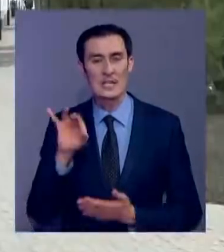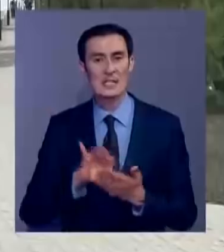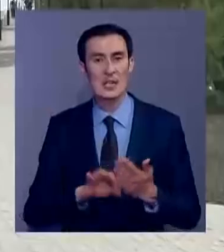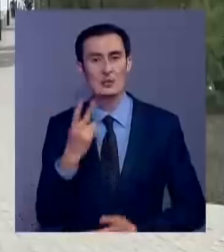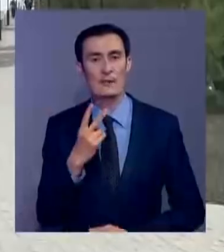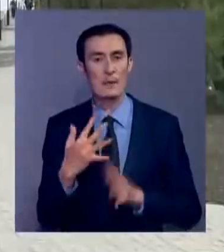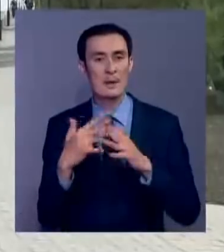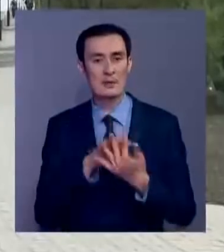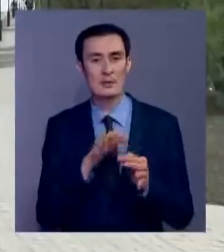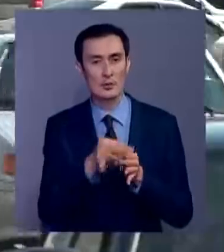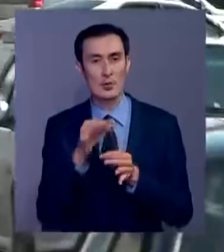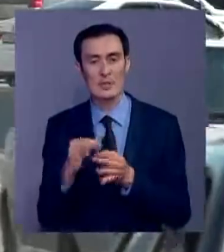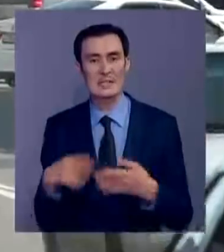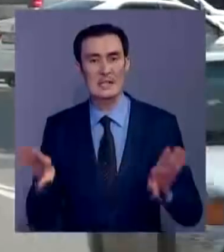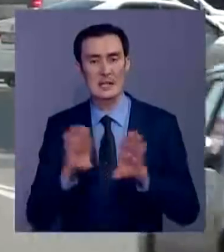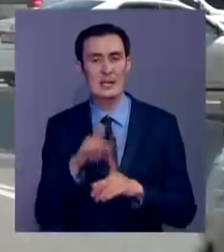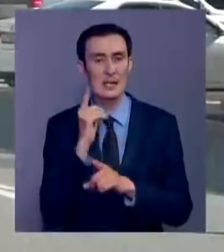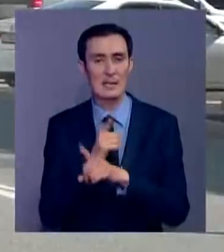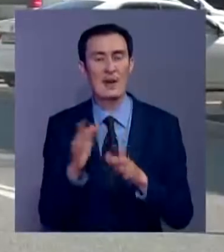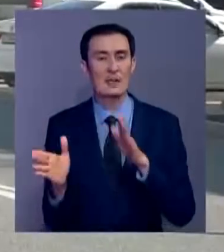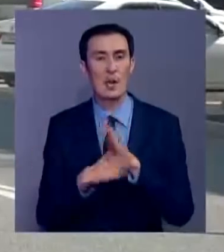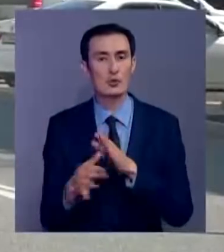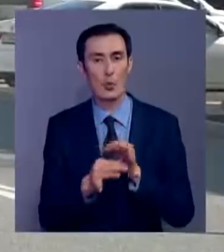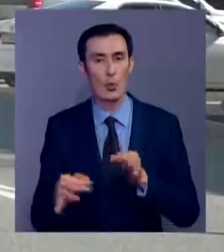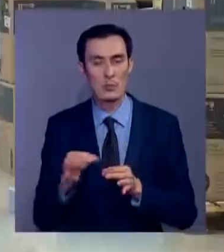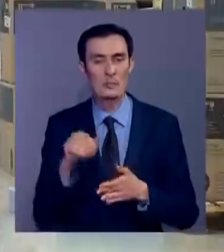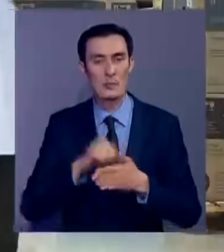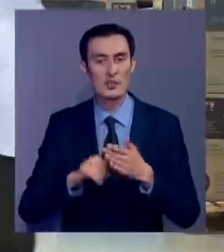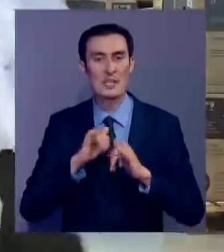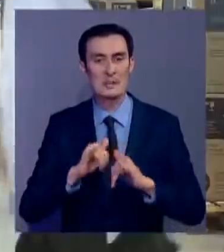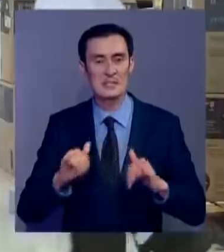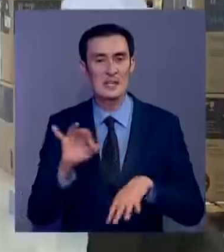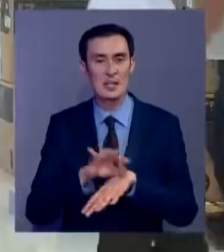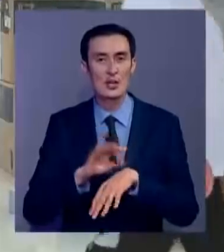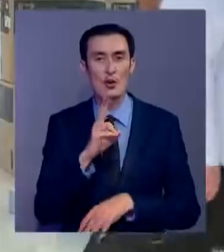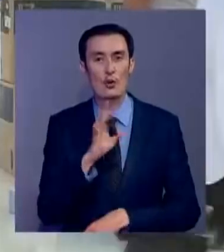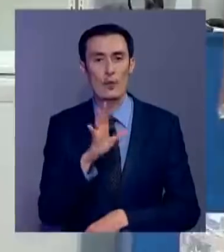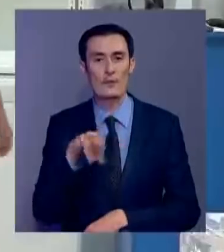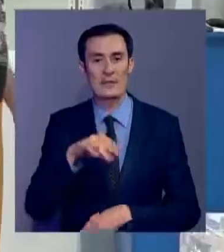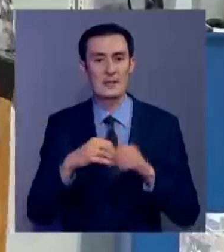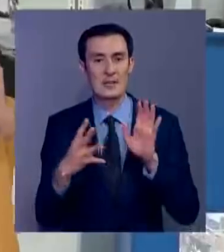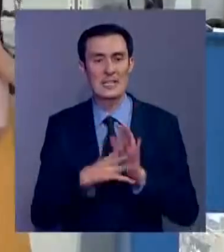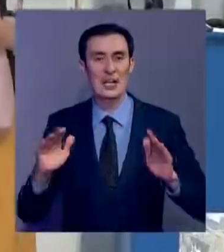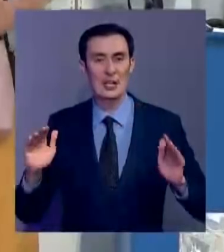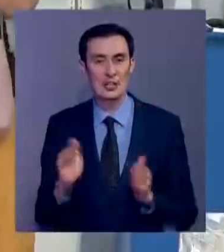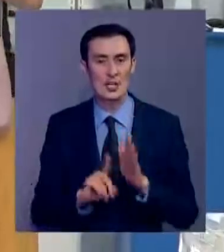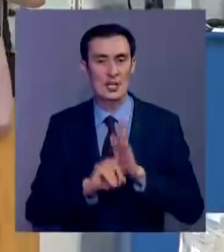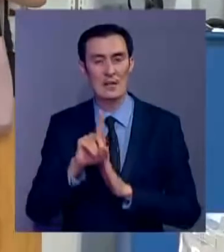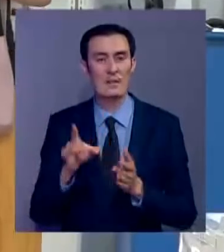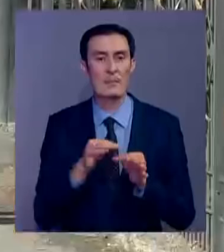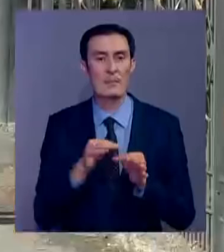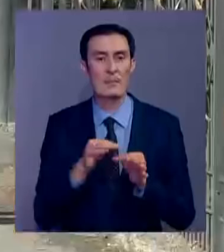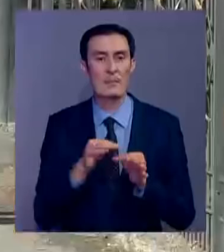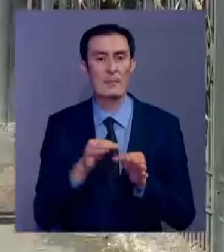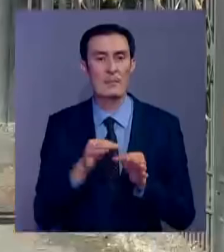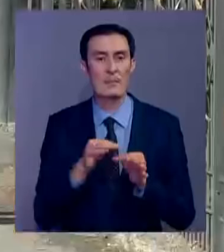Сразу два поселка закрыли на карантин в Атырауской области. Из-за распространения COVID-19 ограничения ввели в населенных